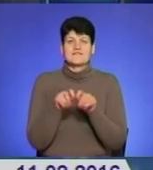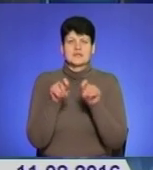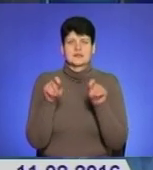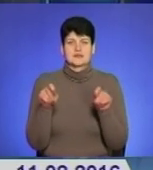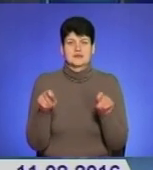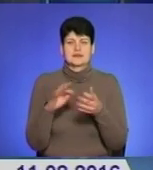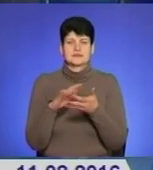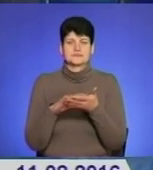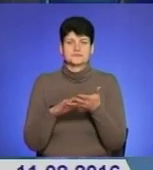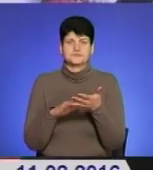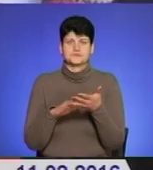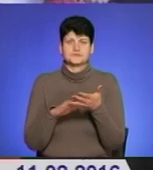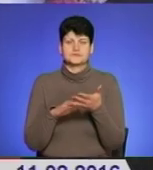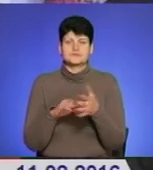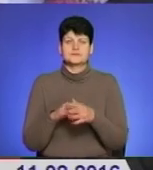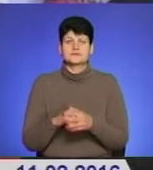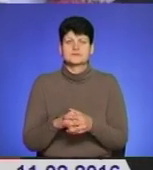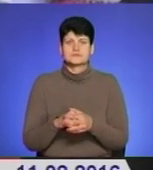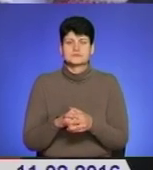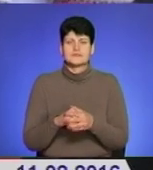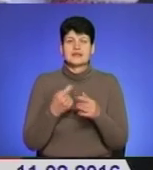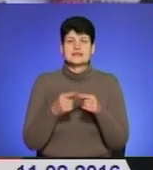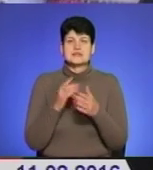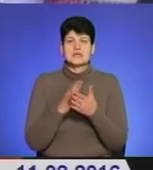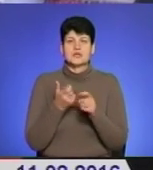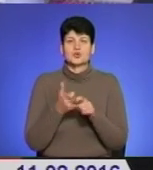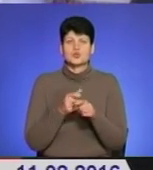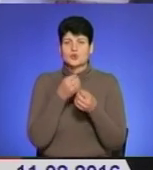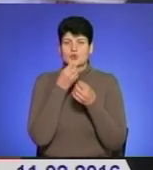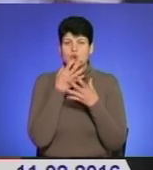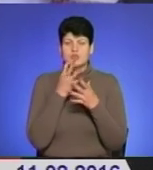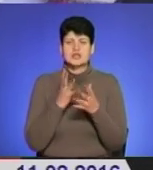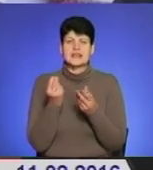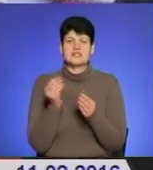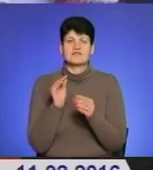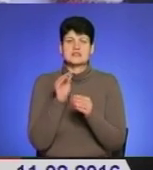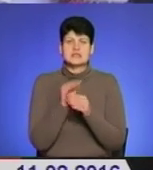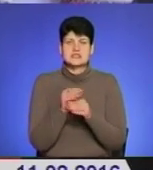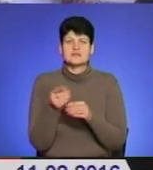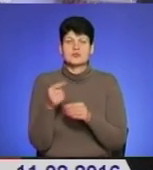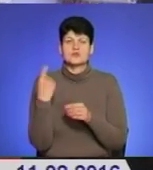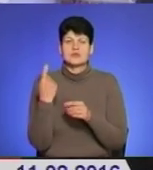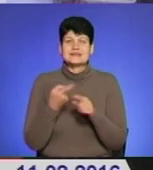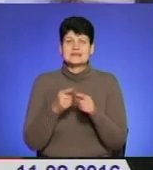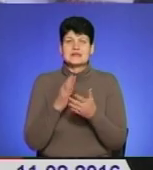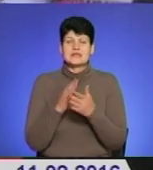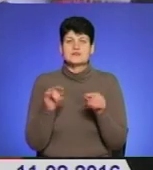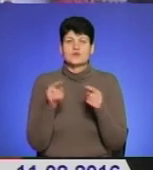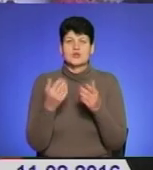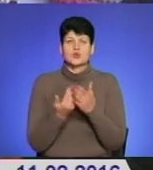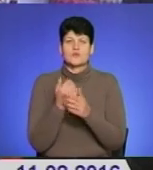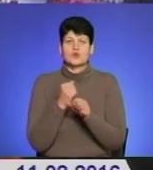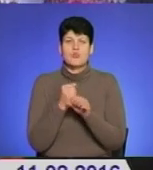Подробиці далі у сюжеті. Це є дуже хороша інвестиція в Тернопільську. Ми розуміємо, що це є створення нових робочих